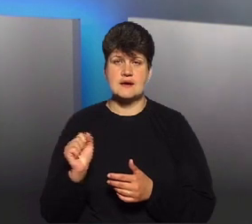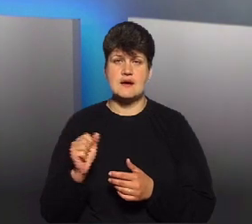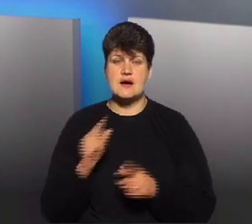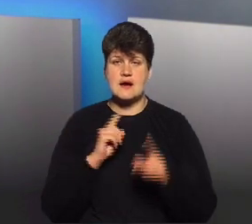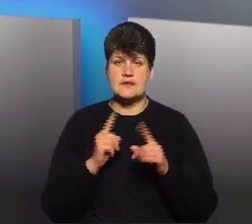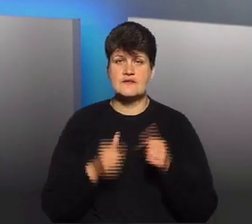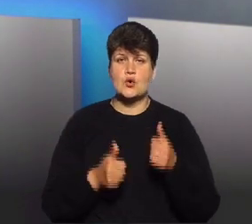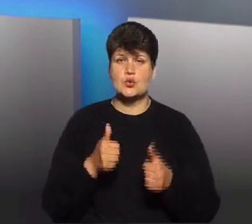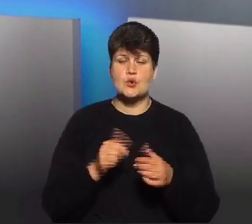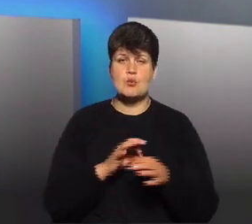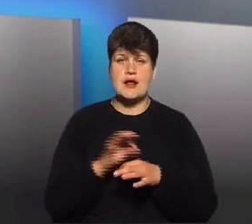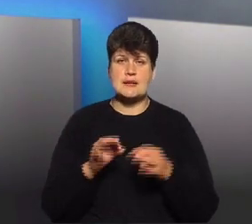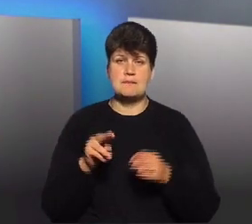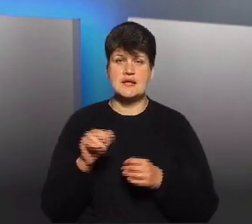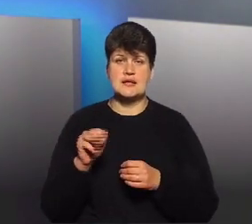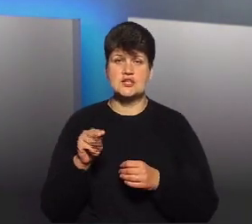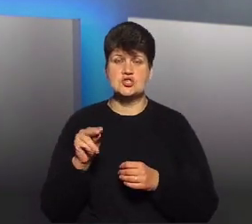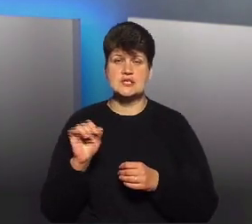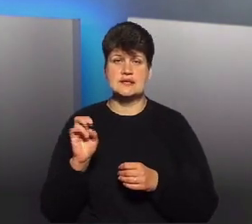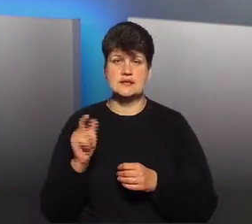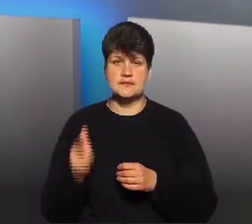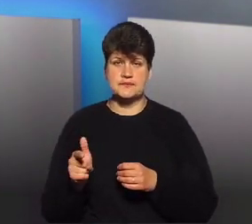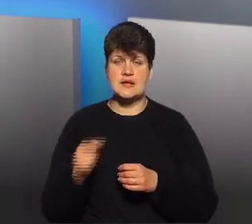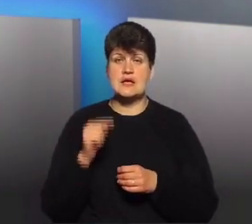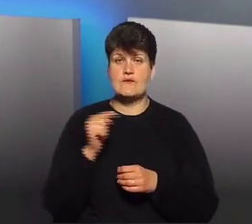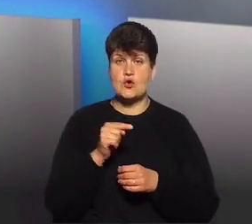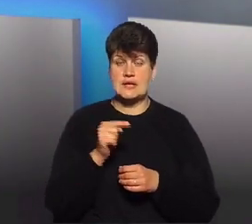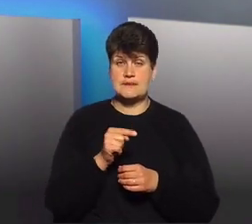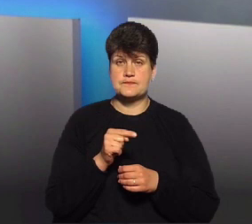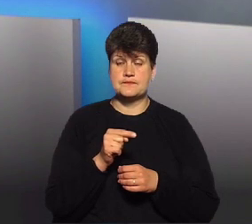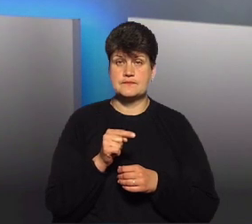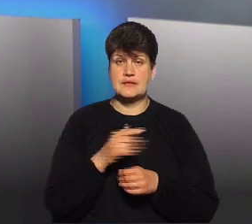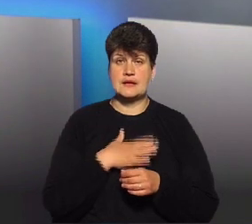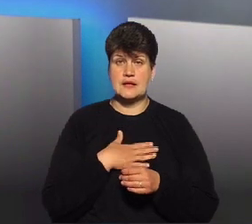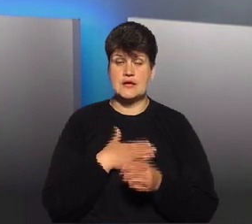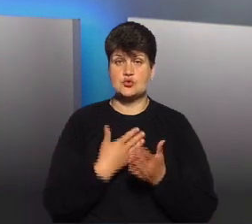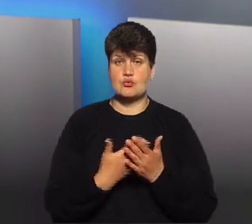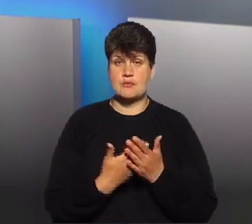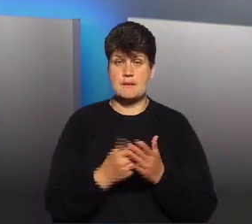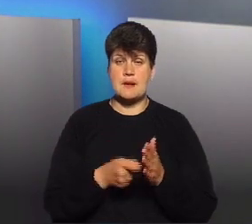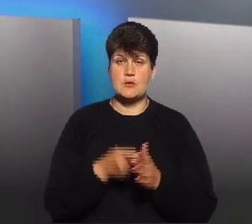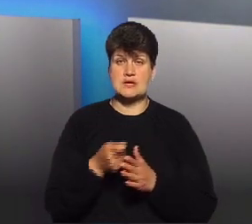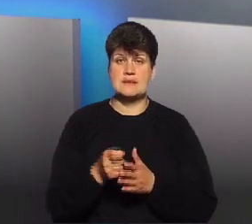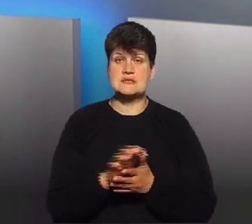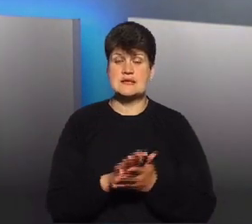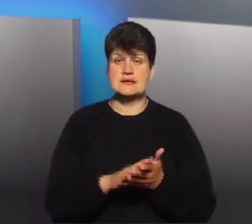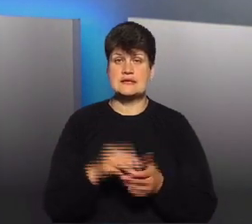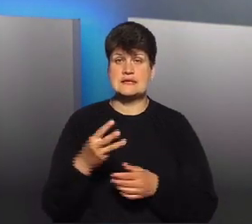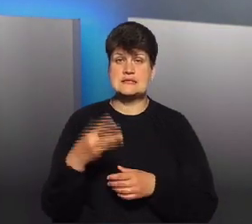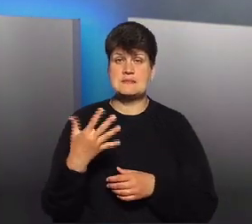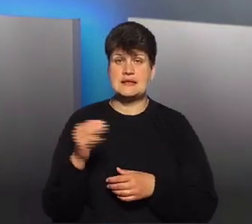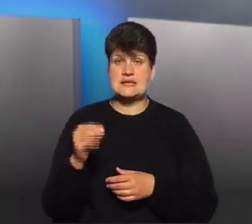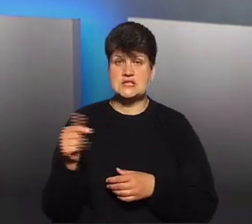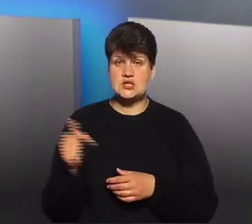пітчинг, і відповідно вони на нашому прикладі, як ми подаємо заявку, 35 тисяч гривень там на